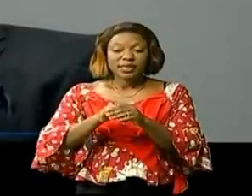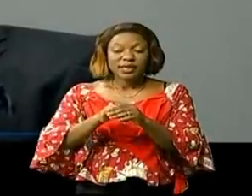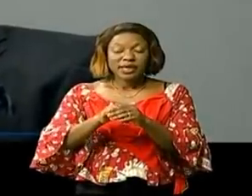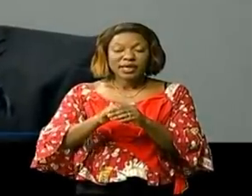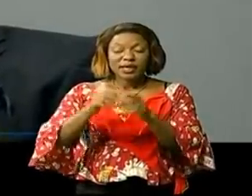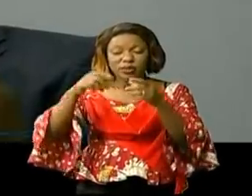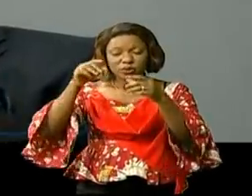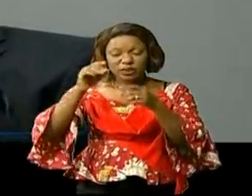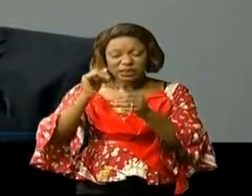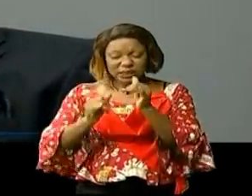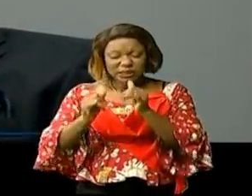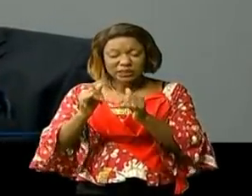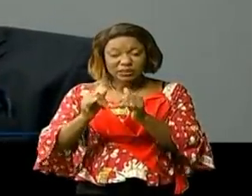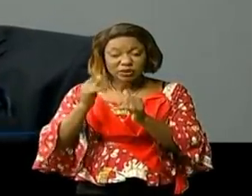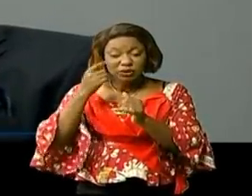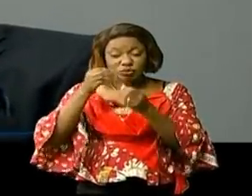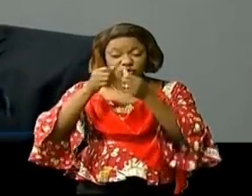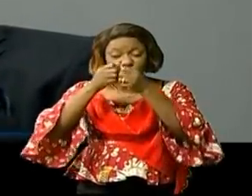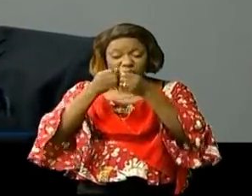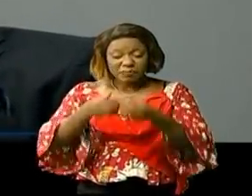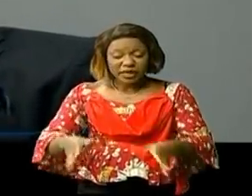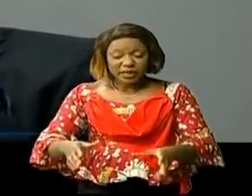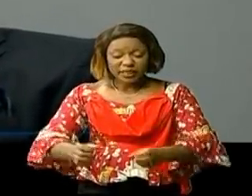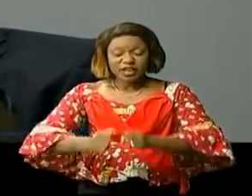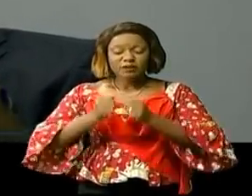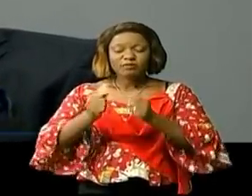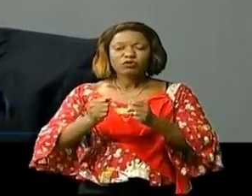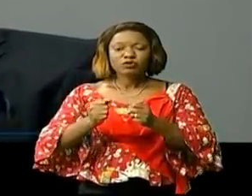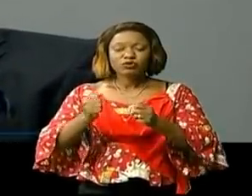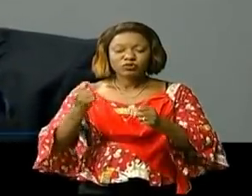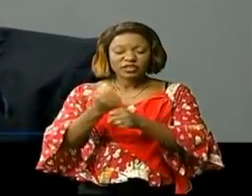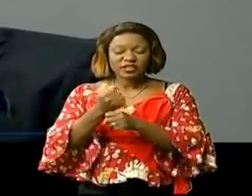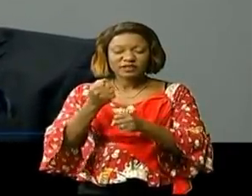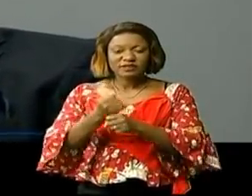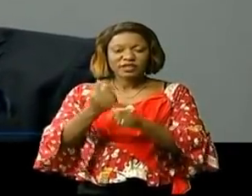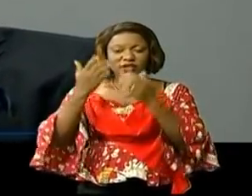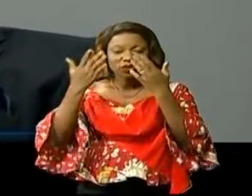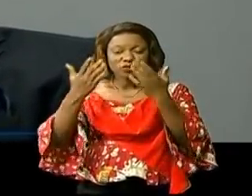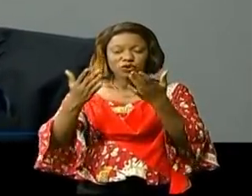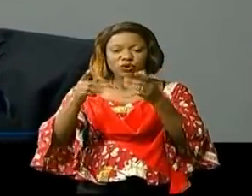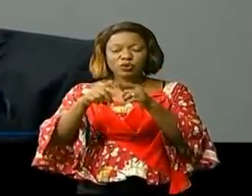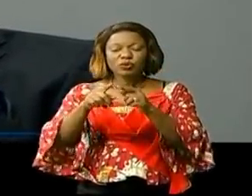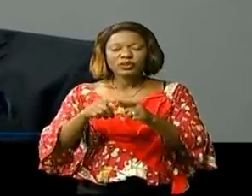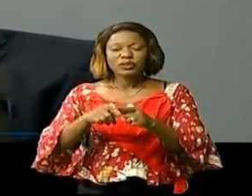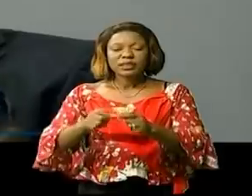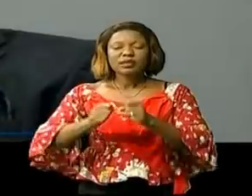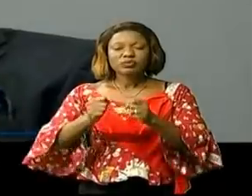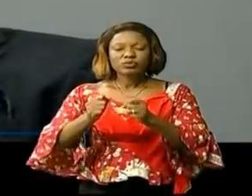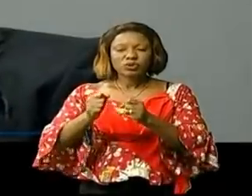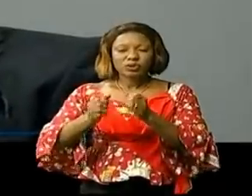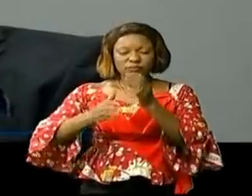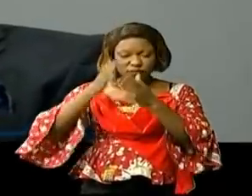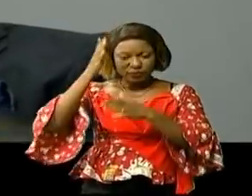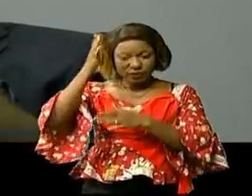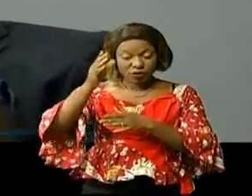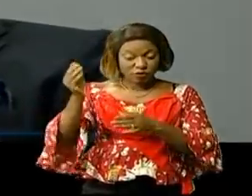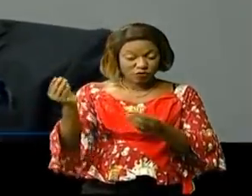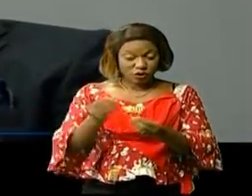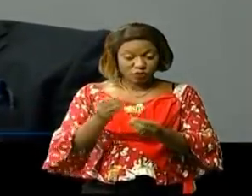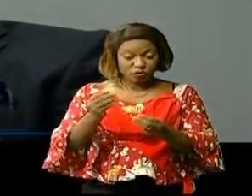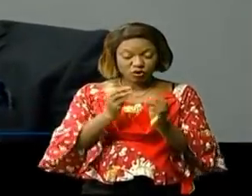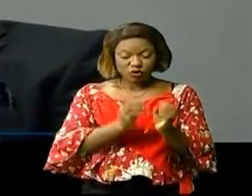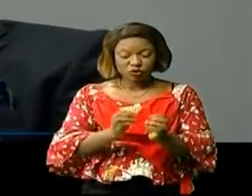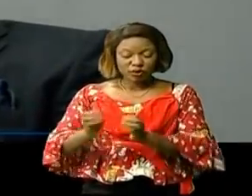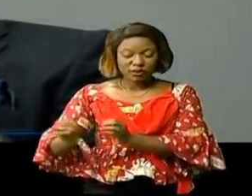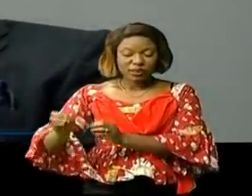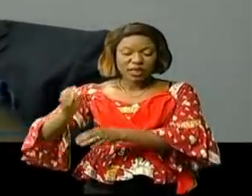se conforme, nous perdons la force pour servir Dieu et même la puissance des siècles à venir. Voilà pourquoi j'organise cette conférence, pour parler aux